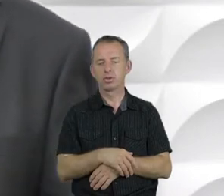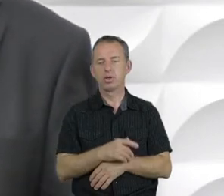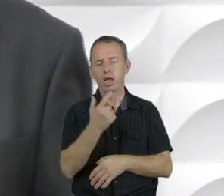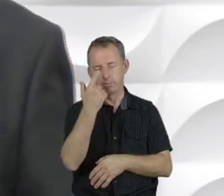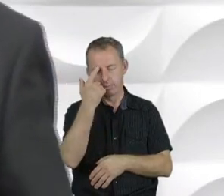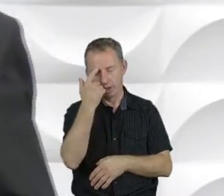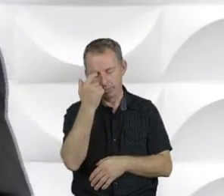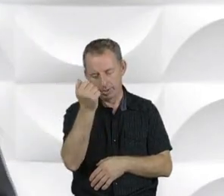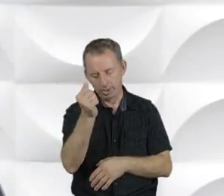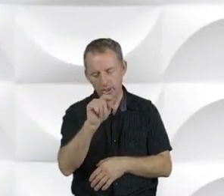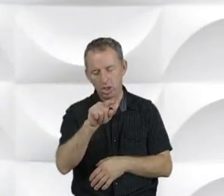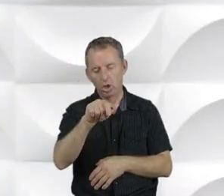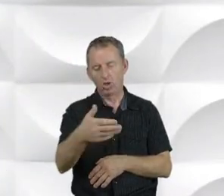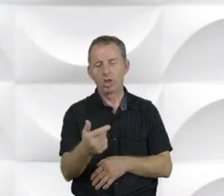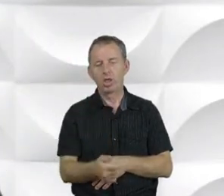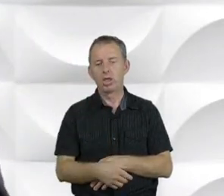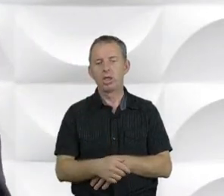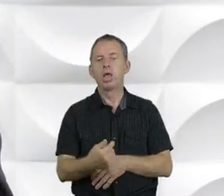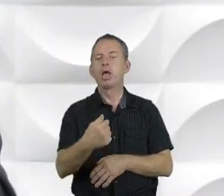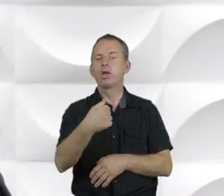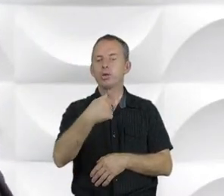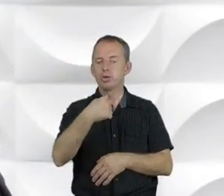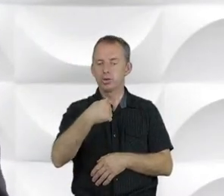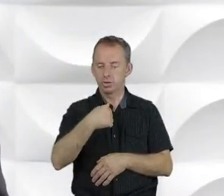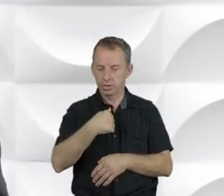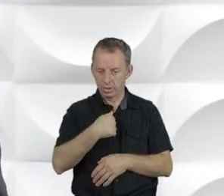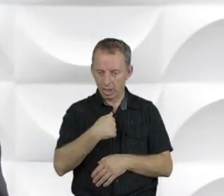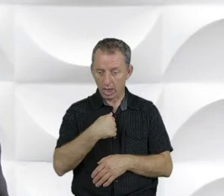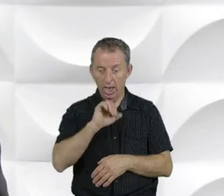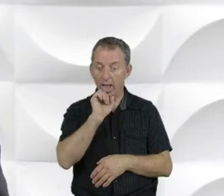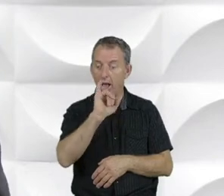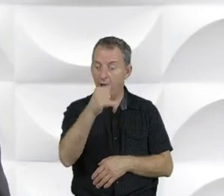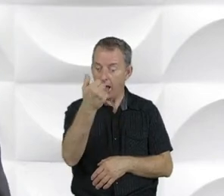Pamiętaj o tym, że Jan już jest sędziwy wtedy.